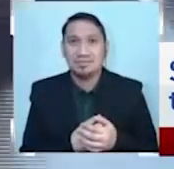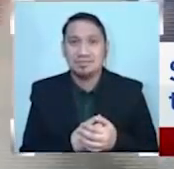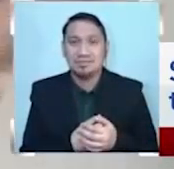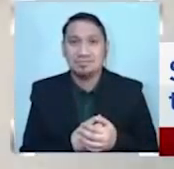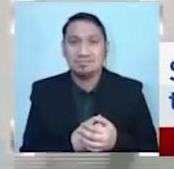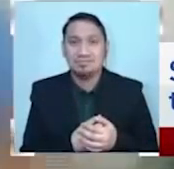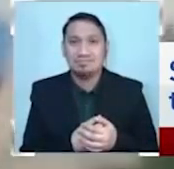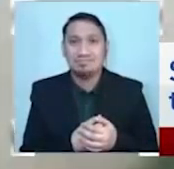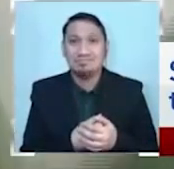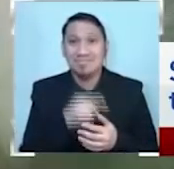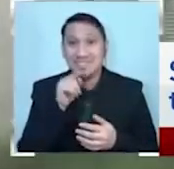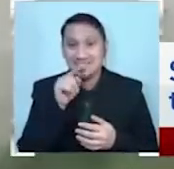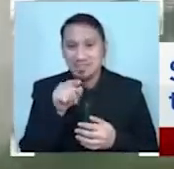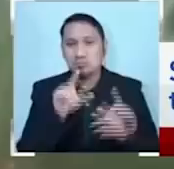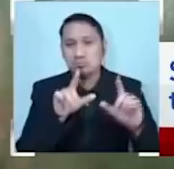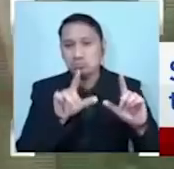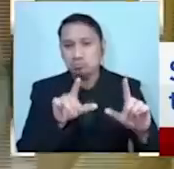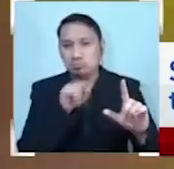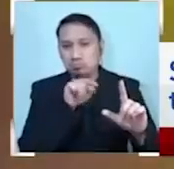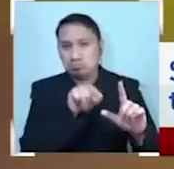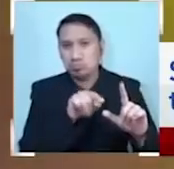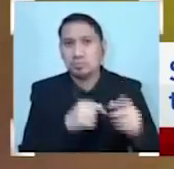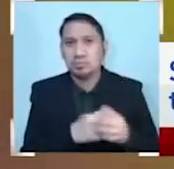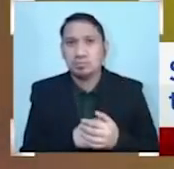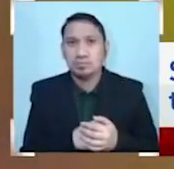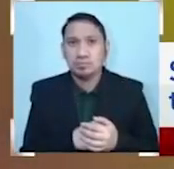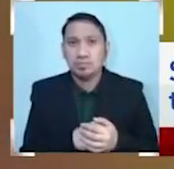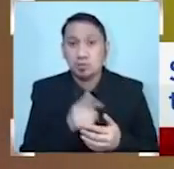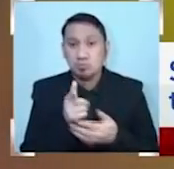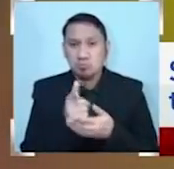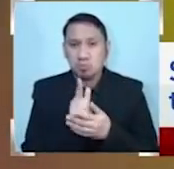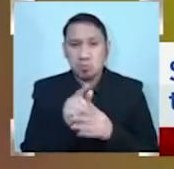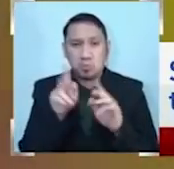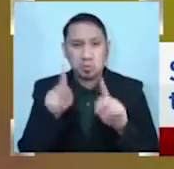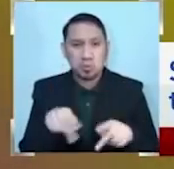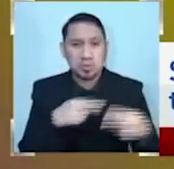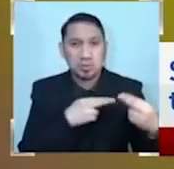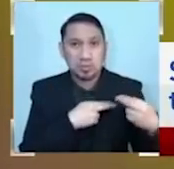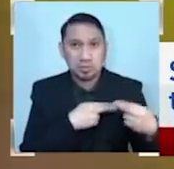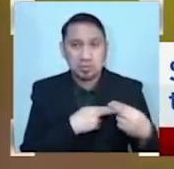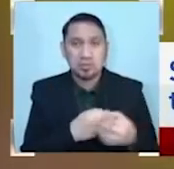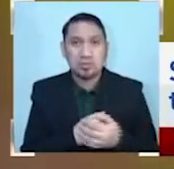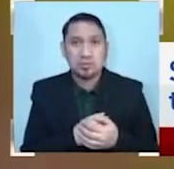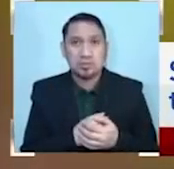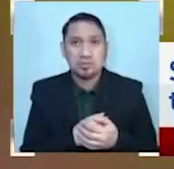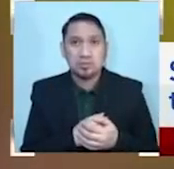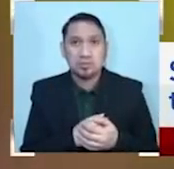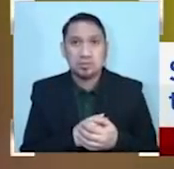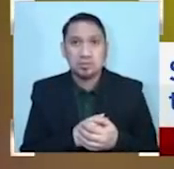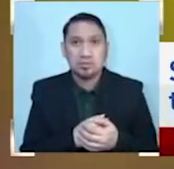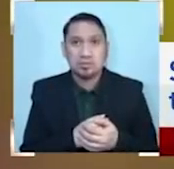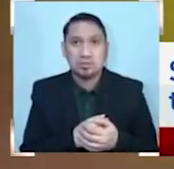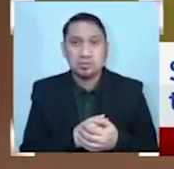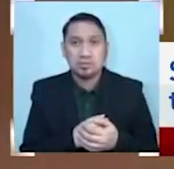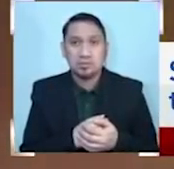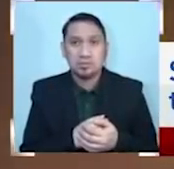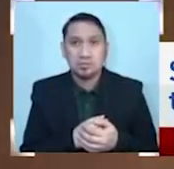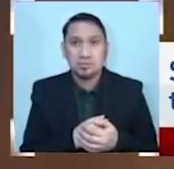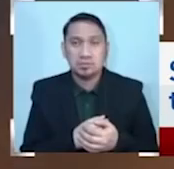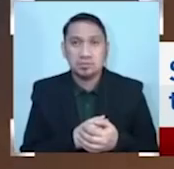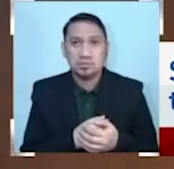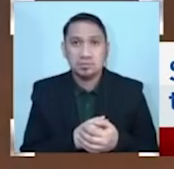ang itinuturong gunman sa pamamaril sa doktor. Positibong kinilala ang suspect ng isang saksi na nasa lugar ng patayin si Dr.